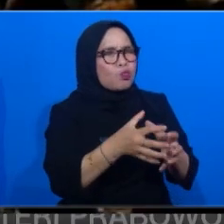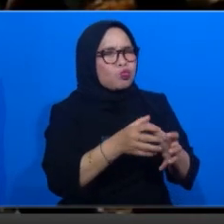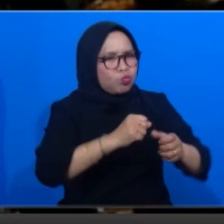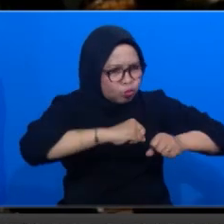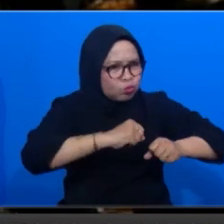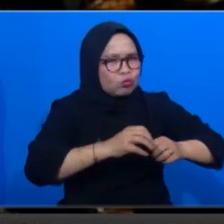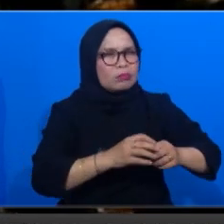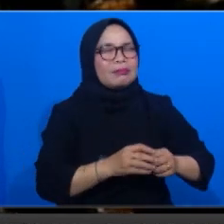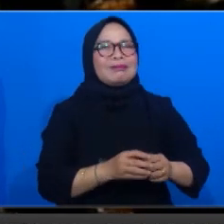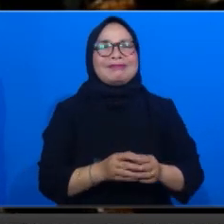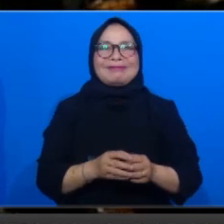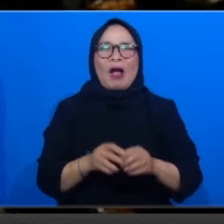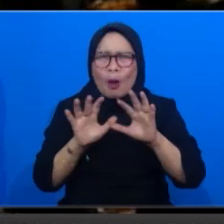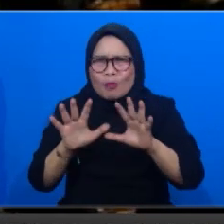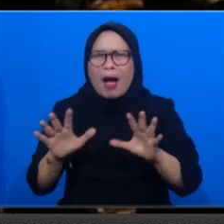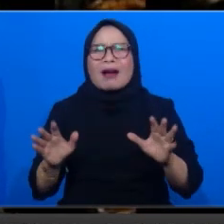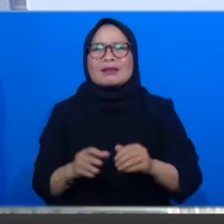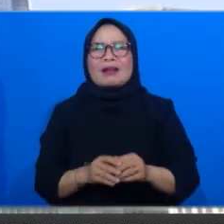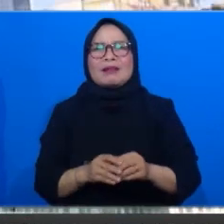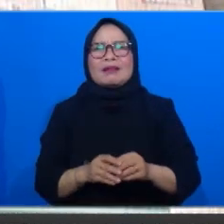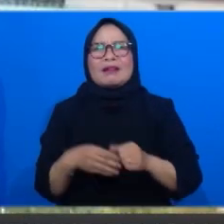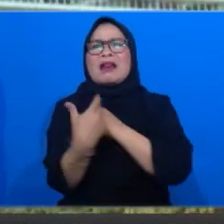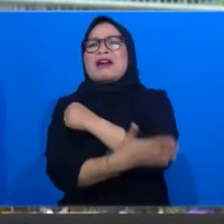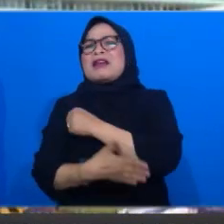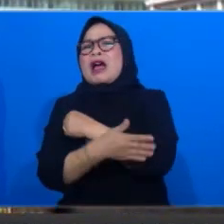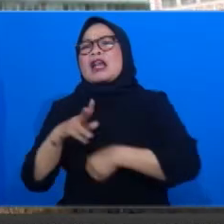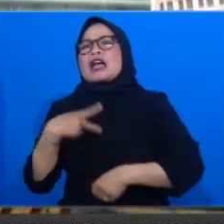Banyak, ya negara kita besar, Bung.